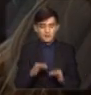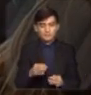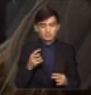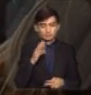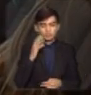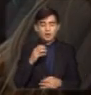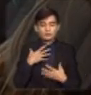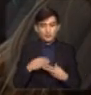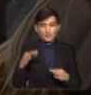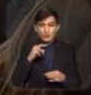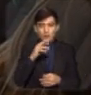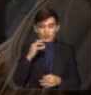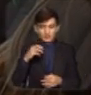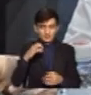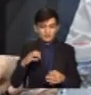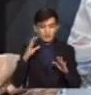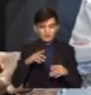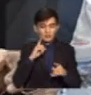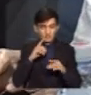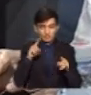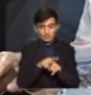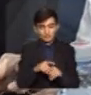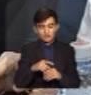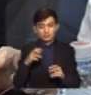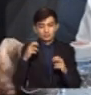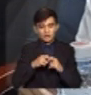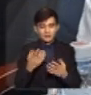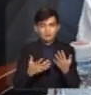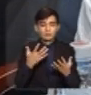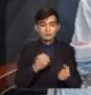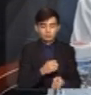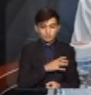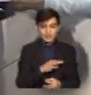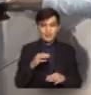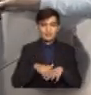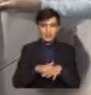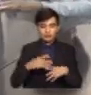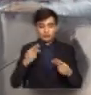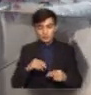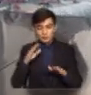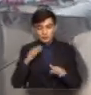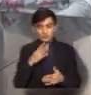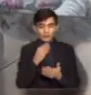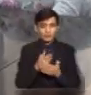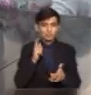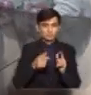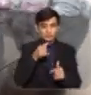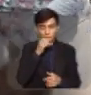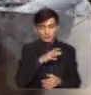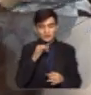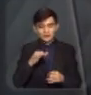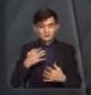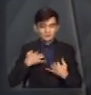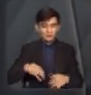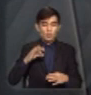о здоровье на рассмотрение в Мажилисе. Если его примут, будут решать, где и как граждане при жизни могут выразить свое несогласие на изъятие